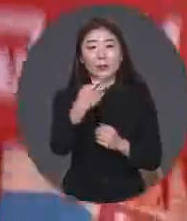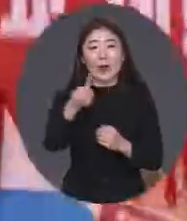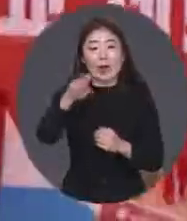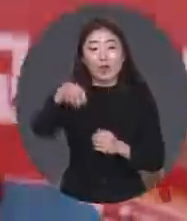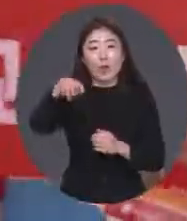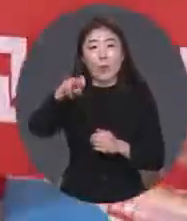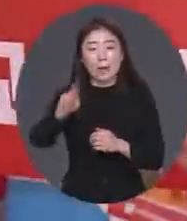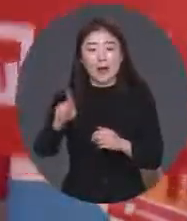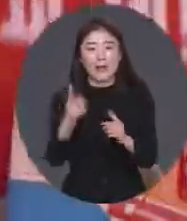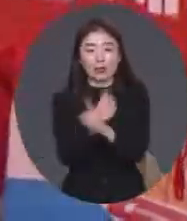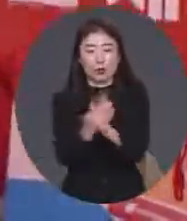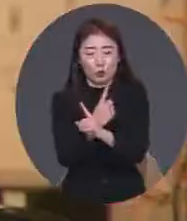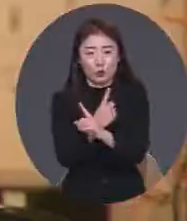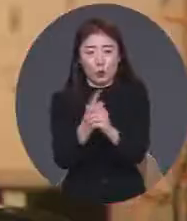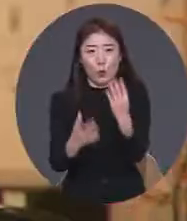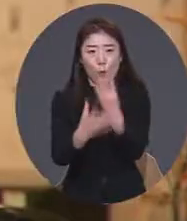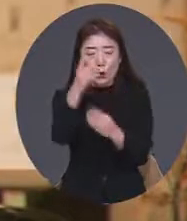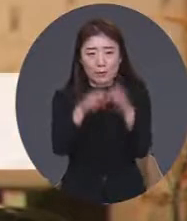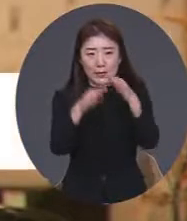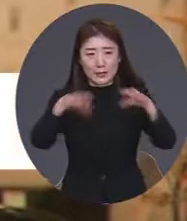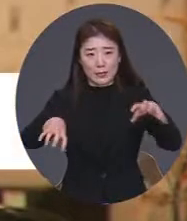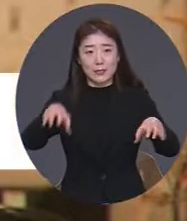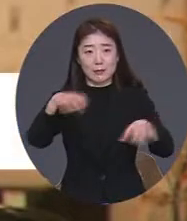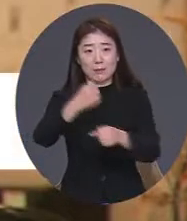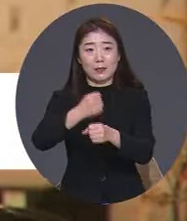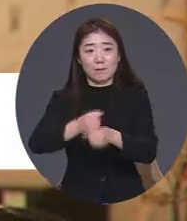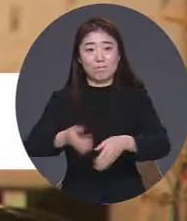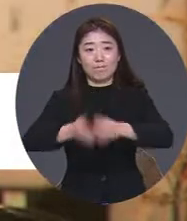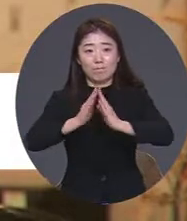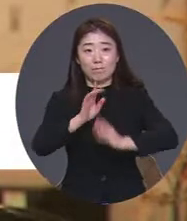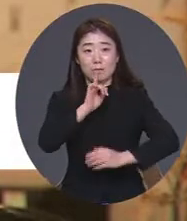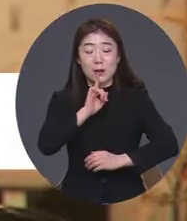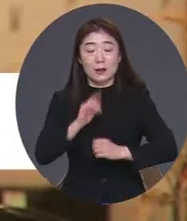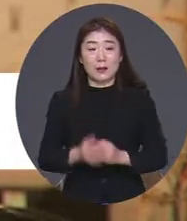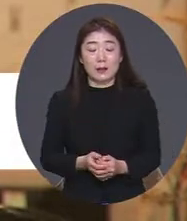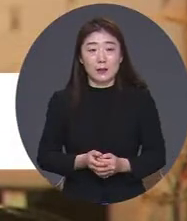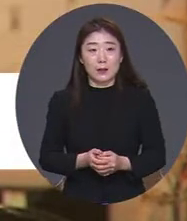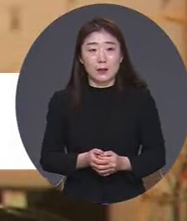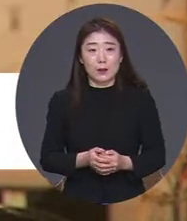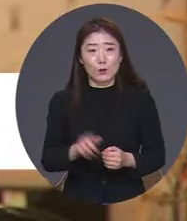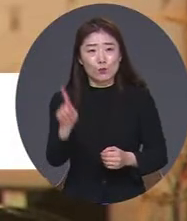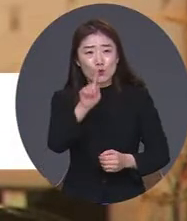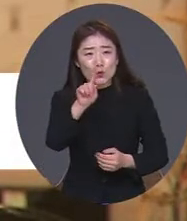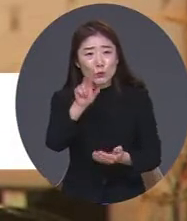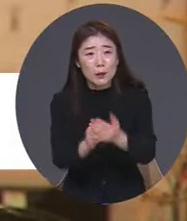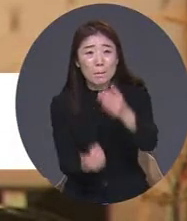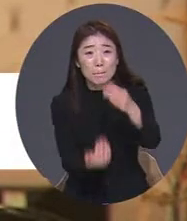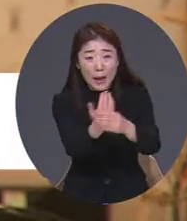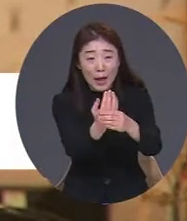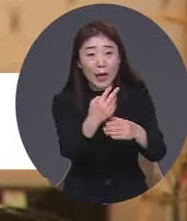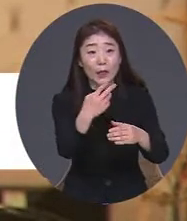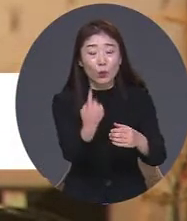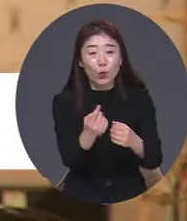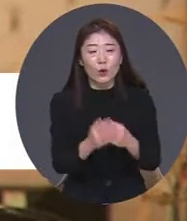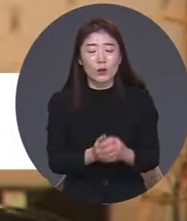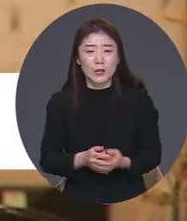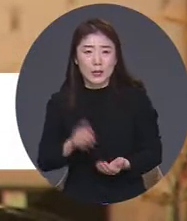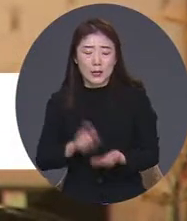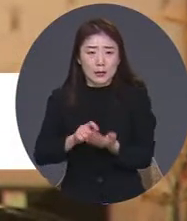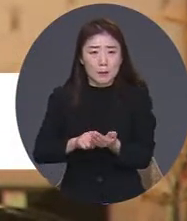국립트라우마치유복합단지 조성입니다. 의료적 재앙이 닥치더라도 중환자실, 응급실이